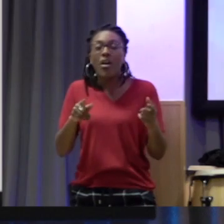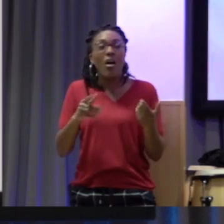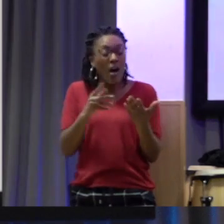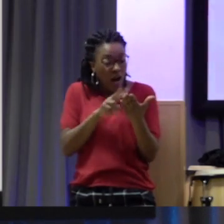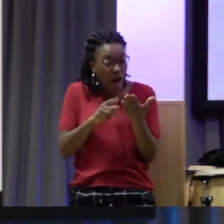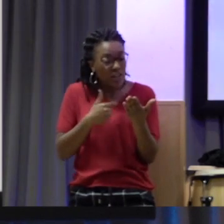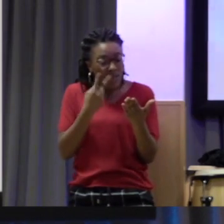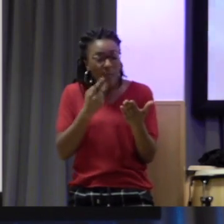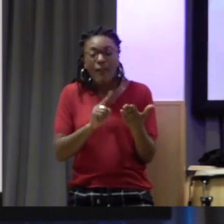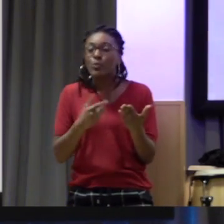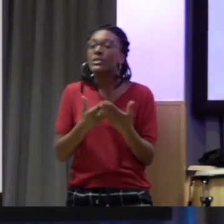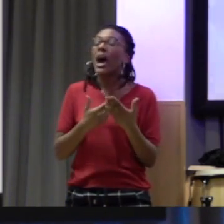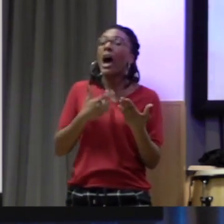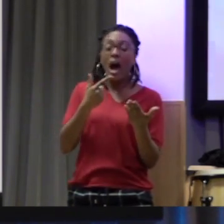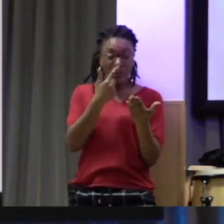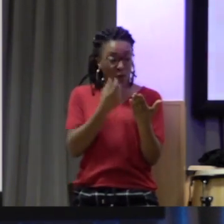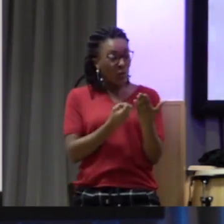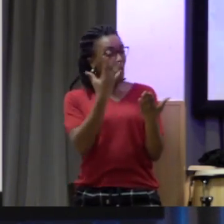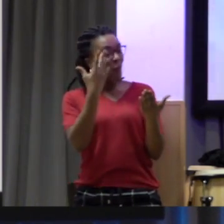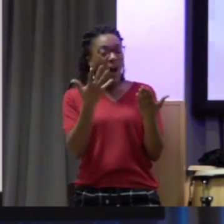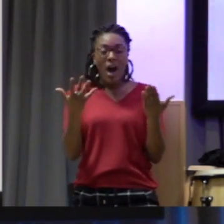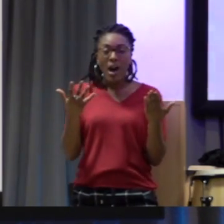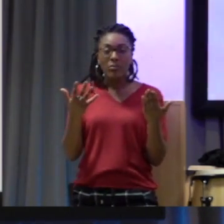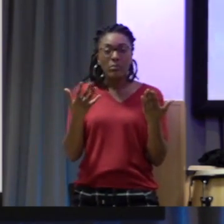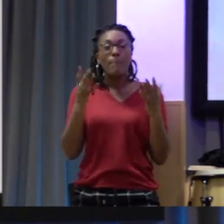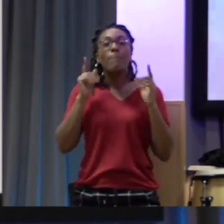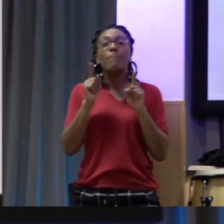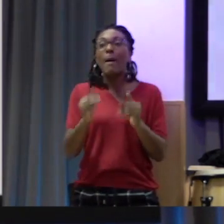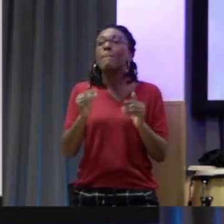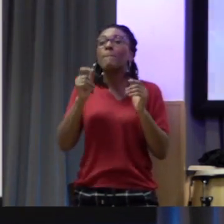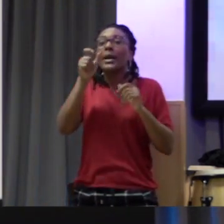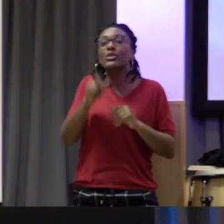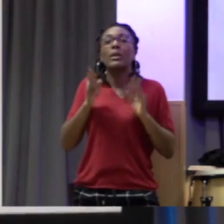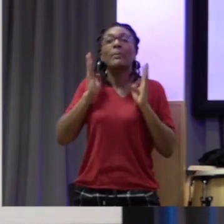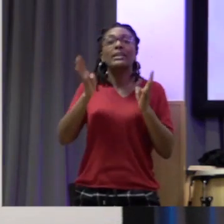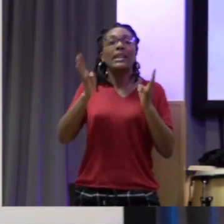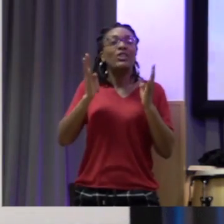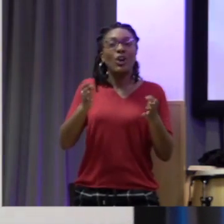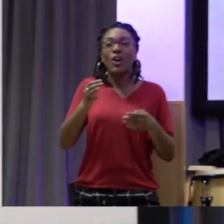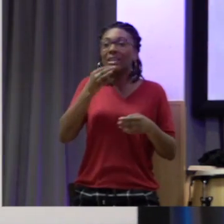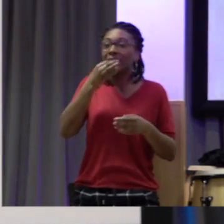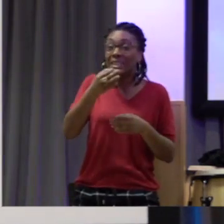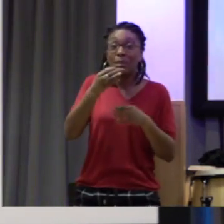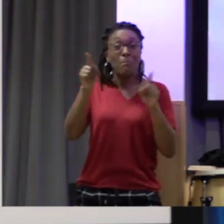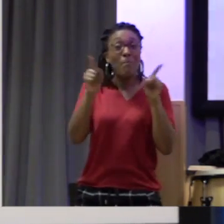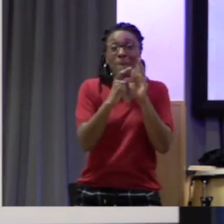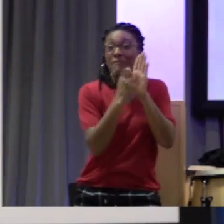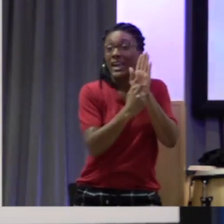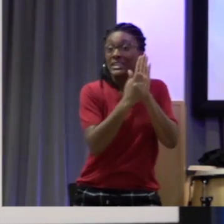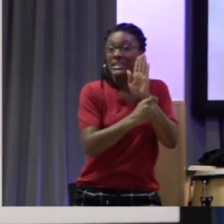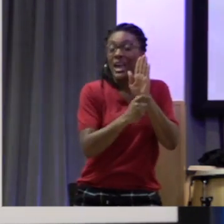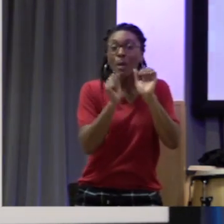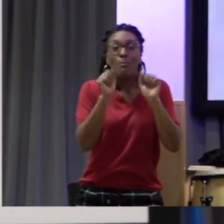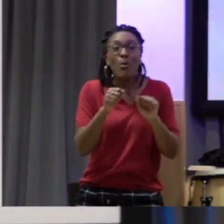avoir plusieurs prédicateurs qui prendront le même verset et chacun donnera un avis différent. C'est ce qui fait la beauté du Seigneur. C'est ce qui